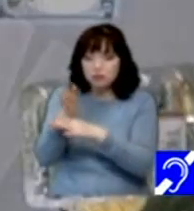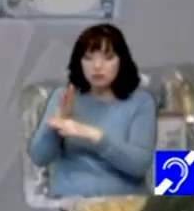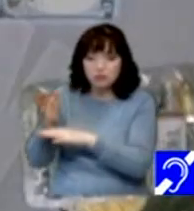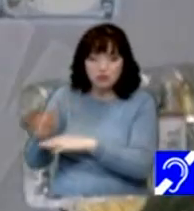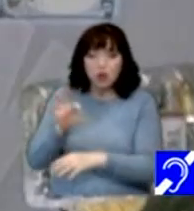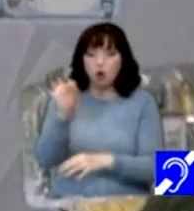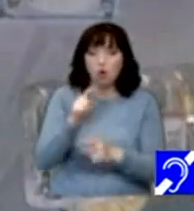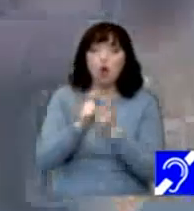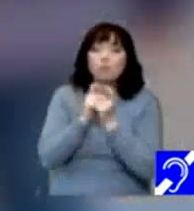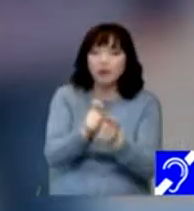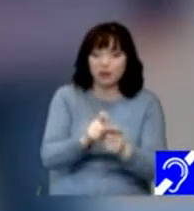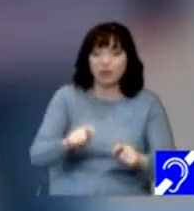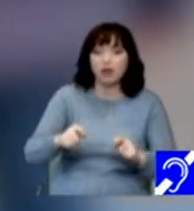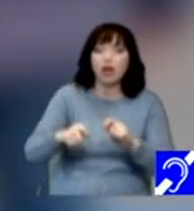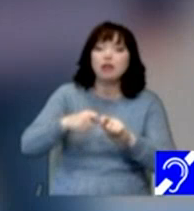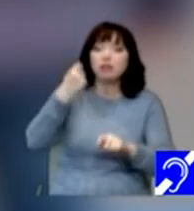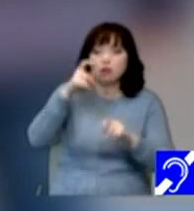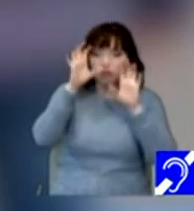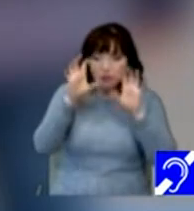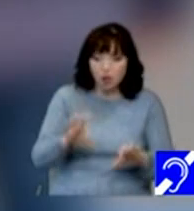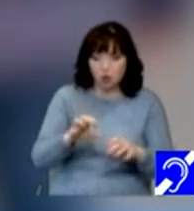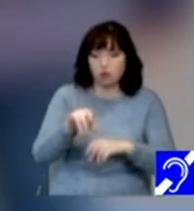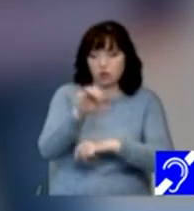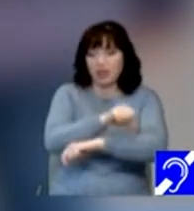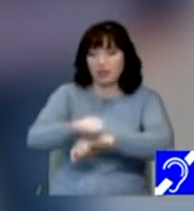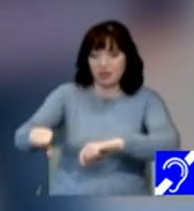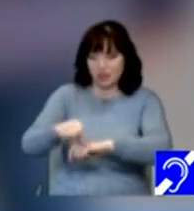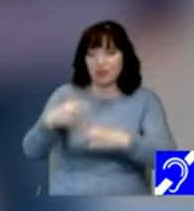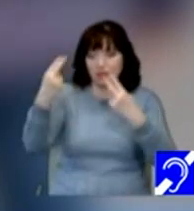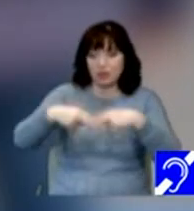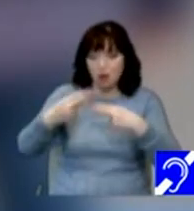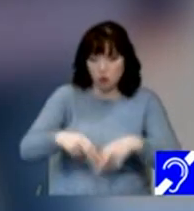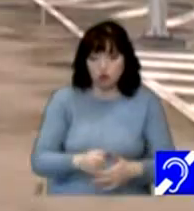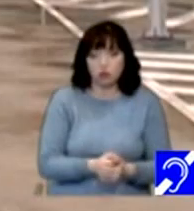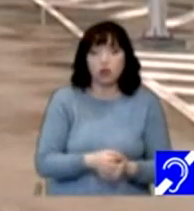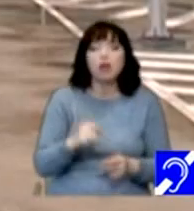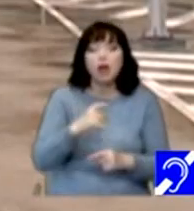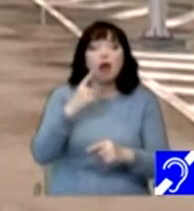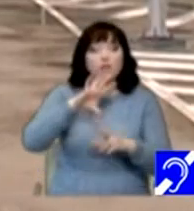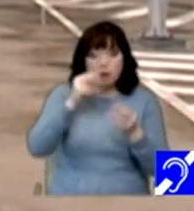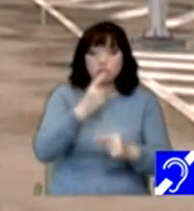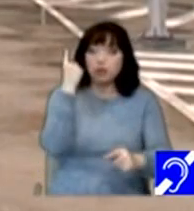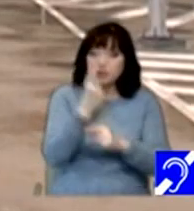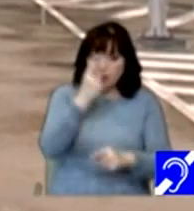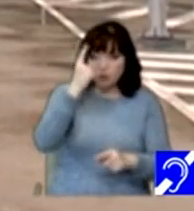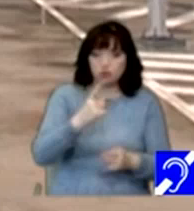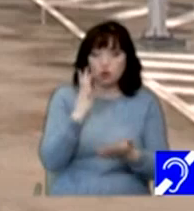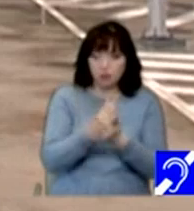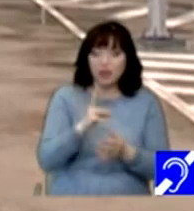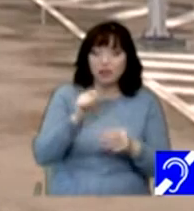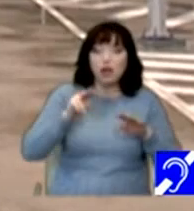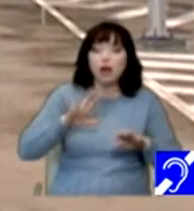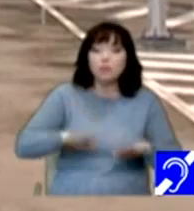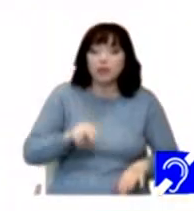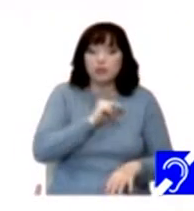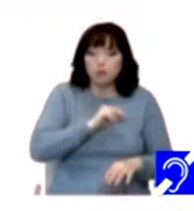de combatere a infracțiunilor la frontiera de stat. Legislația le interzice polițiștilor de frontieră să deține la locul de muncă